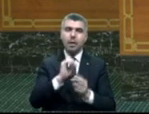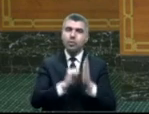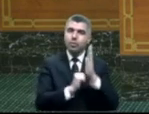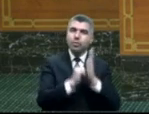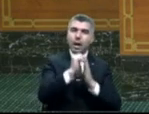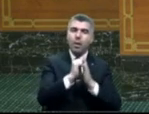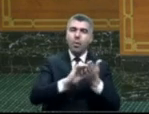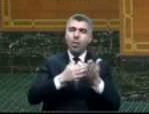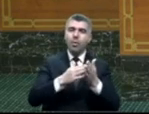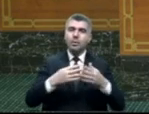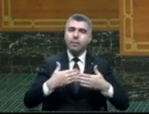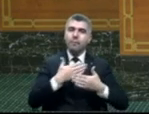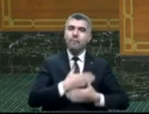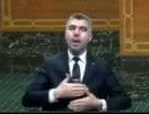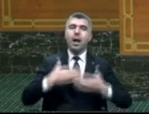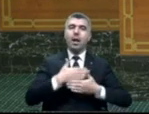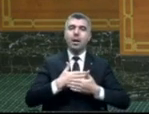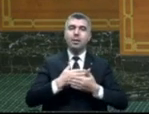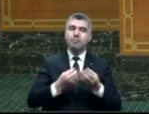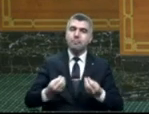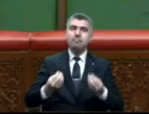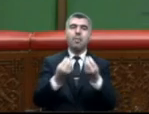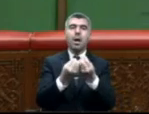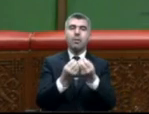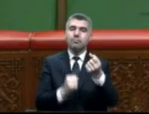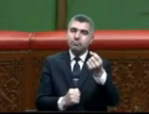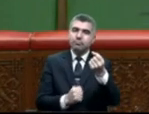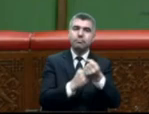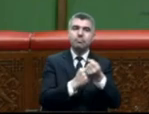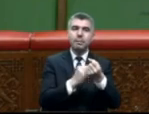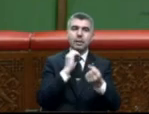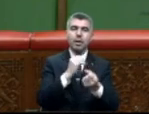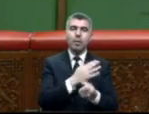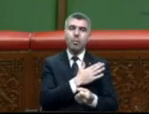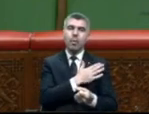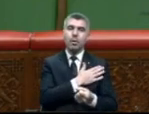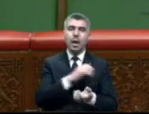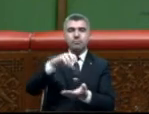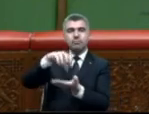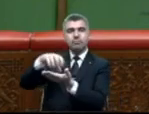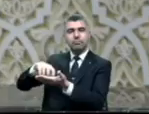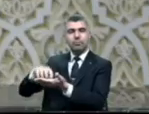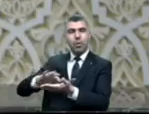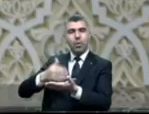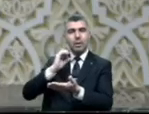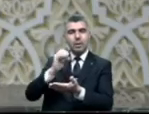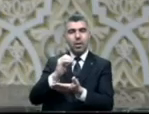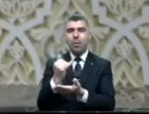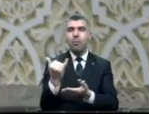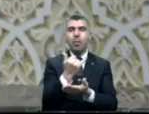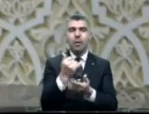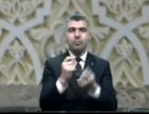والاعتزاز بالغالي والنفيس لمؤازرة أسود الأطلس وتشجيعهم أينما حلوا، مقدمة